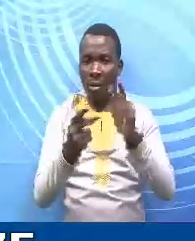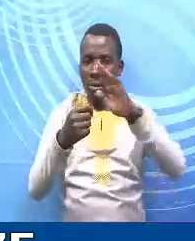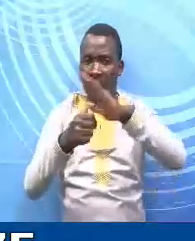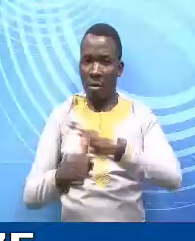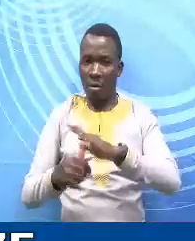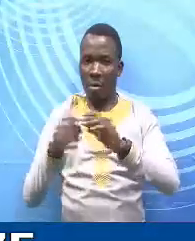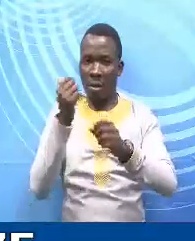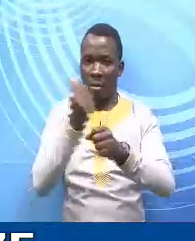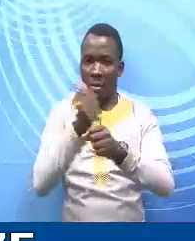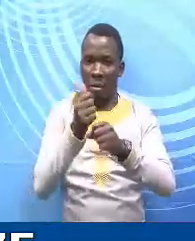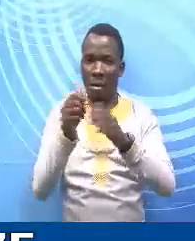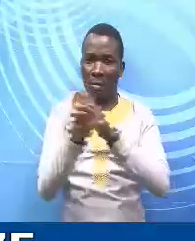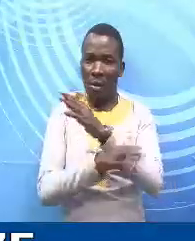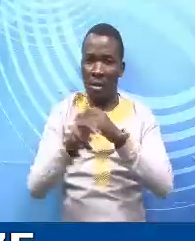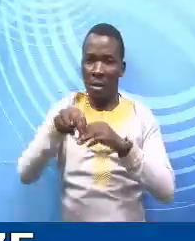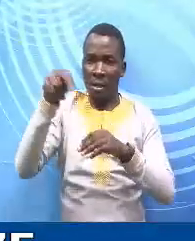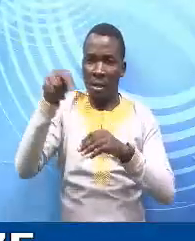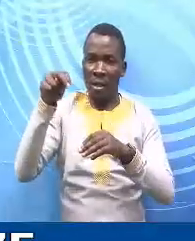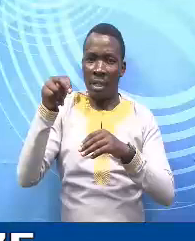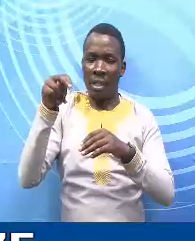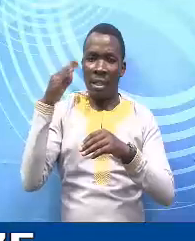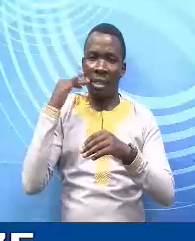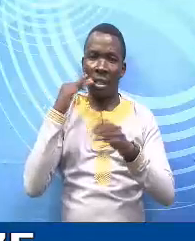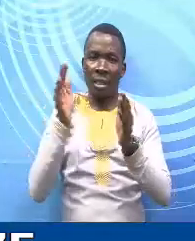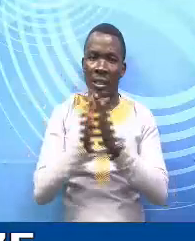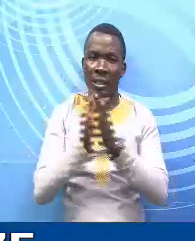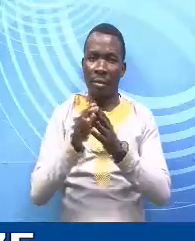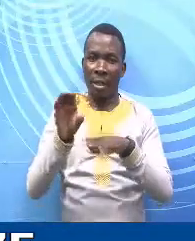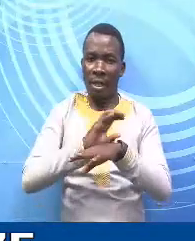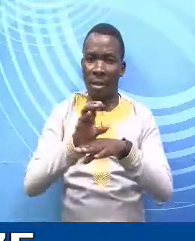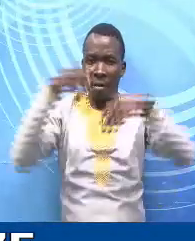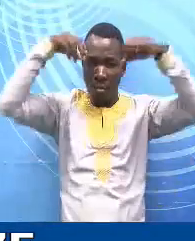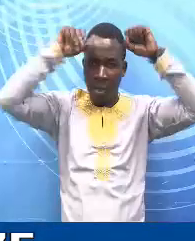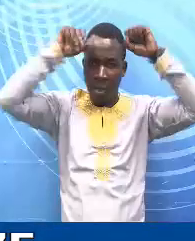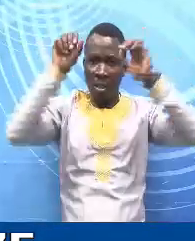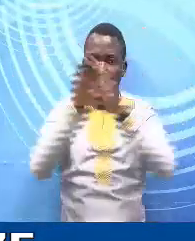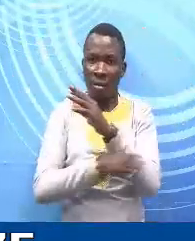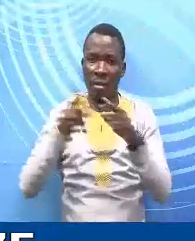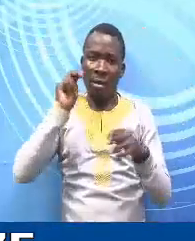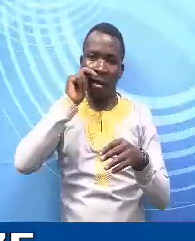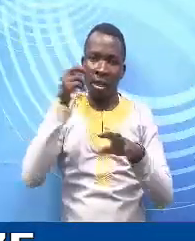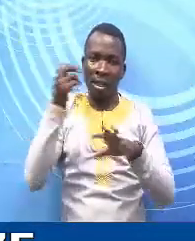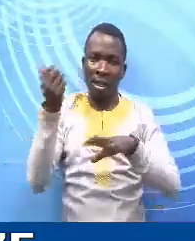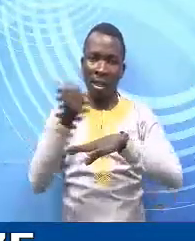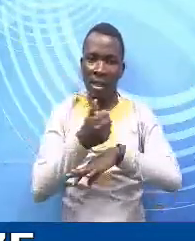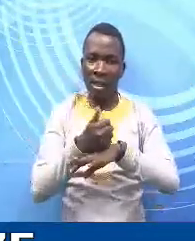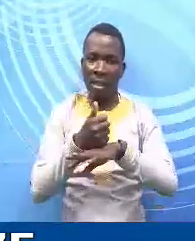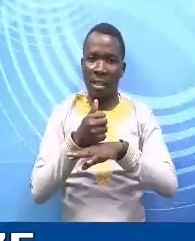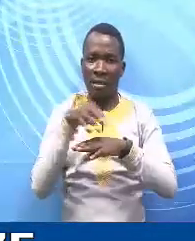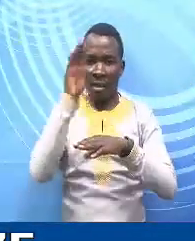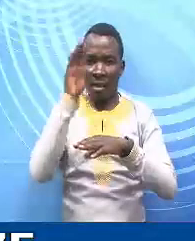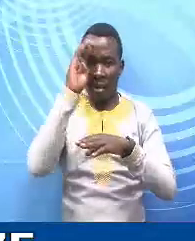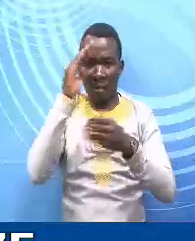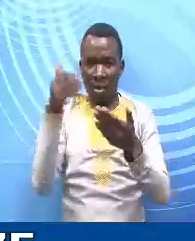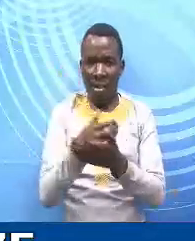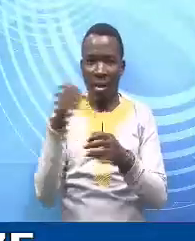bihugu nka Nigeria, Chad ndetse no muri Cameroon. Perezida wa Nigeria Muhammadu Buhari yari yashyizeho abayobozi bashya b'ingabo mu kwezi gushize